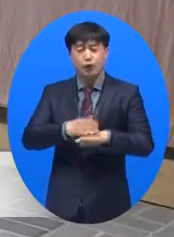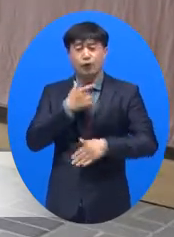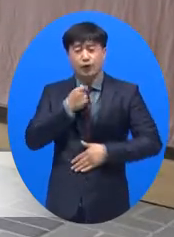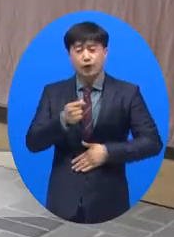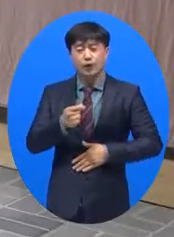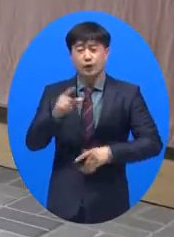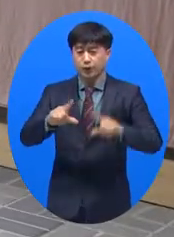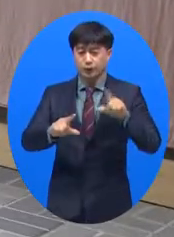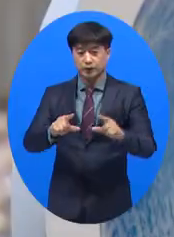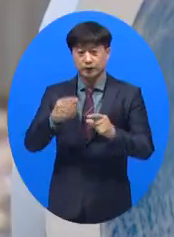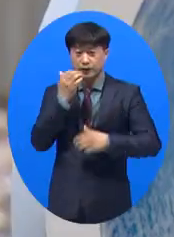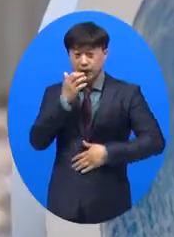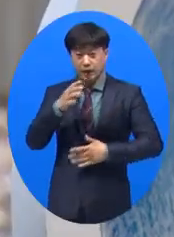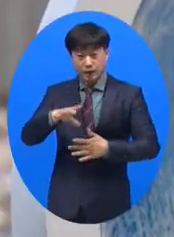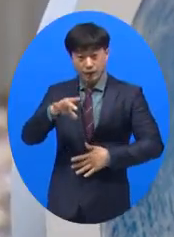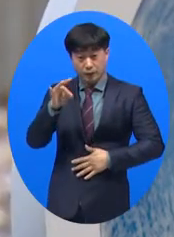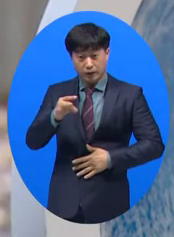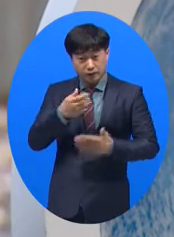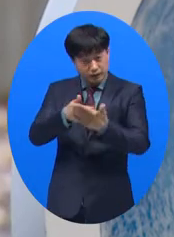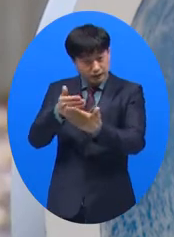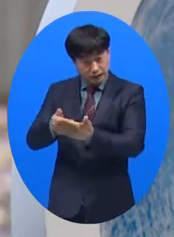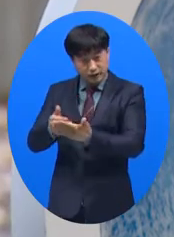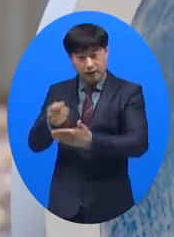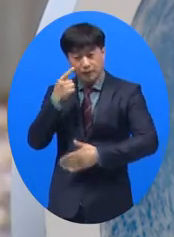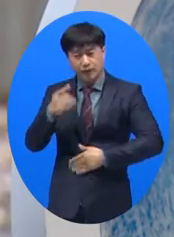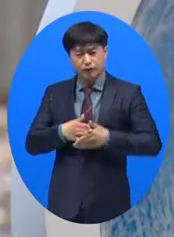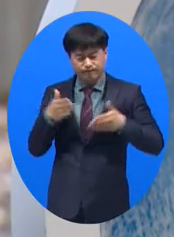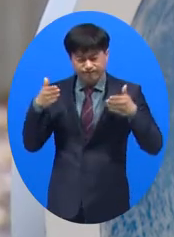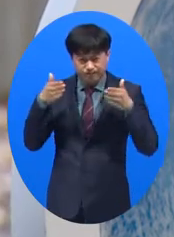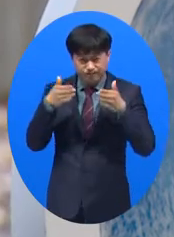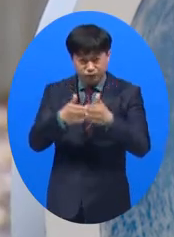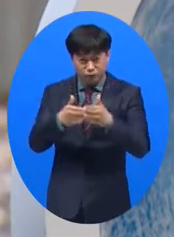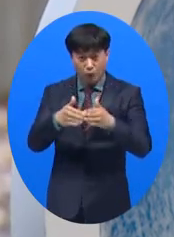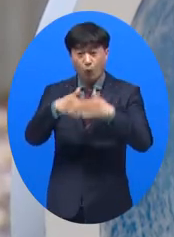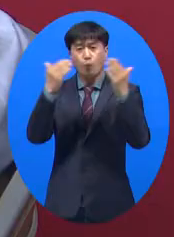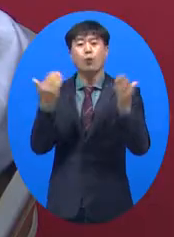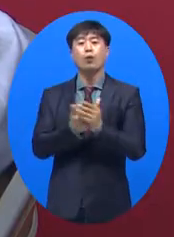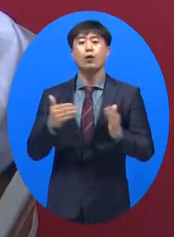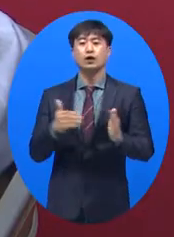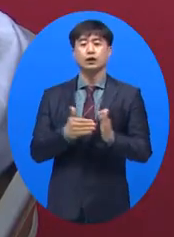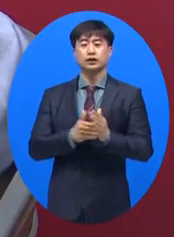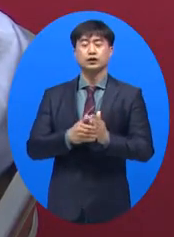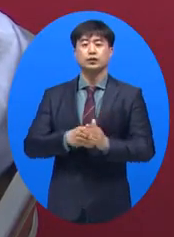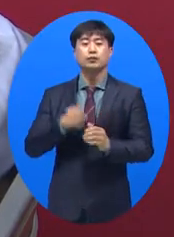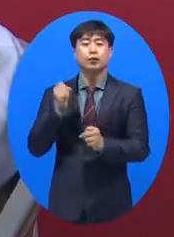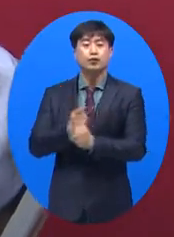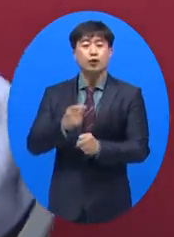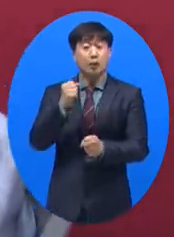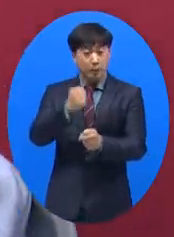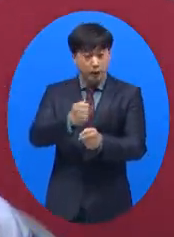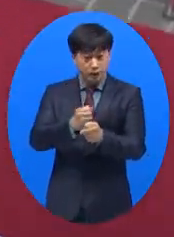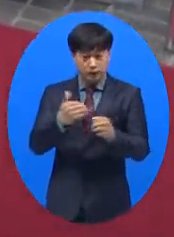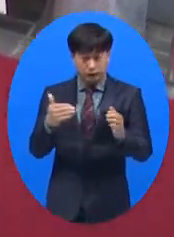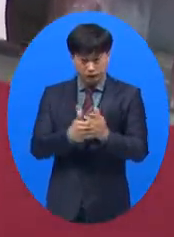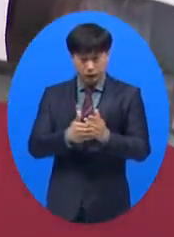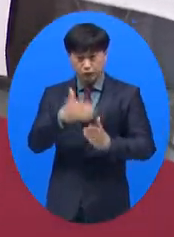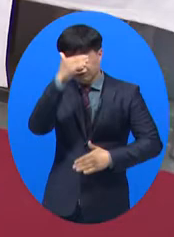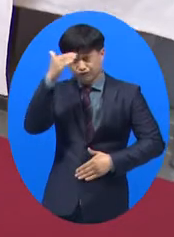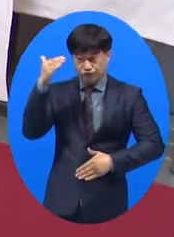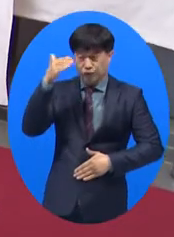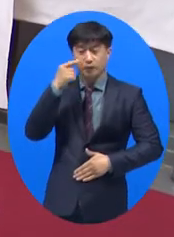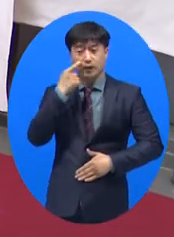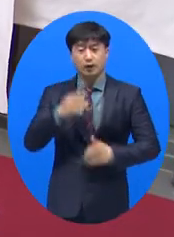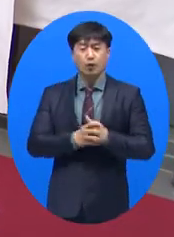색을 고르고 직접 7 해봅니다 집중하다 보니 어느새 완성 이미 만들어진 작품들도 구경해 봅니다